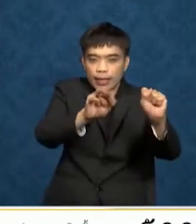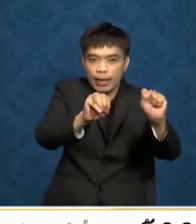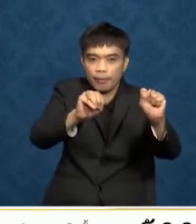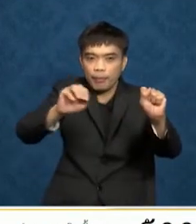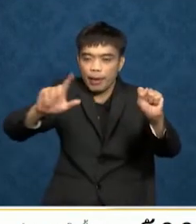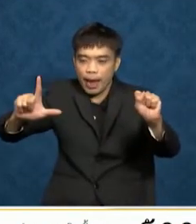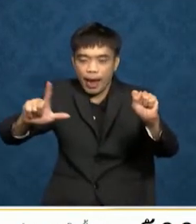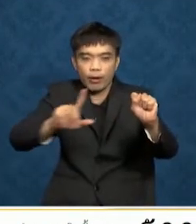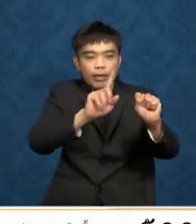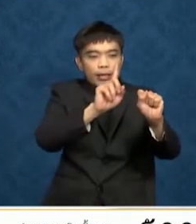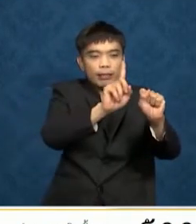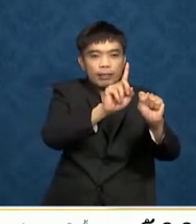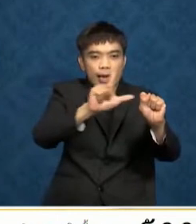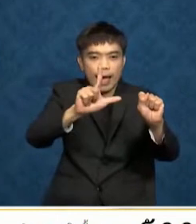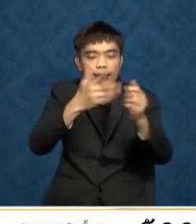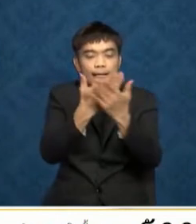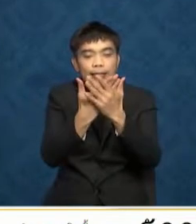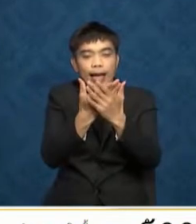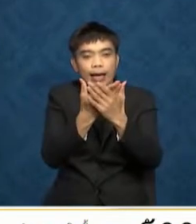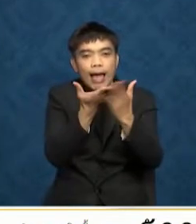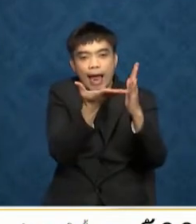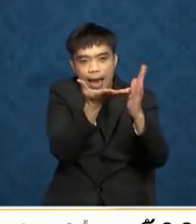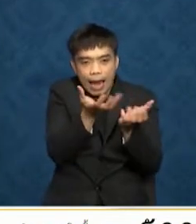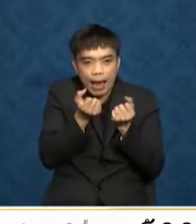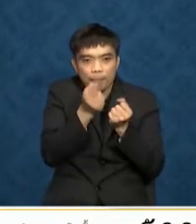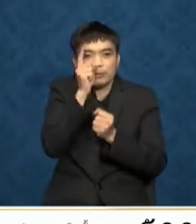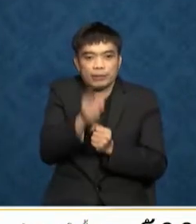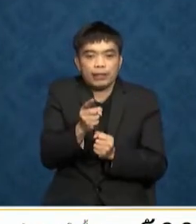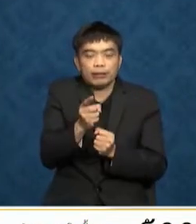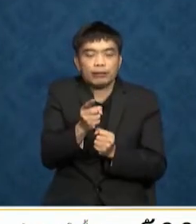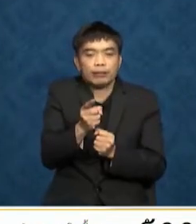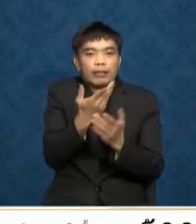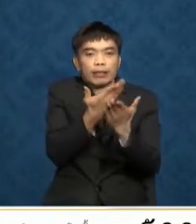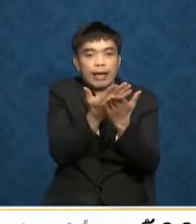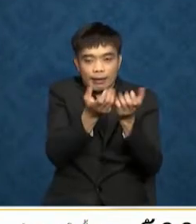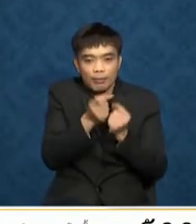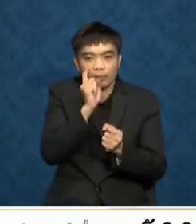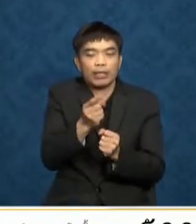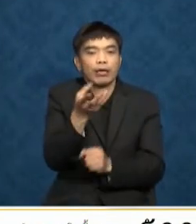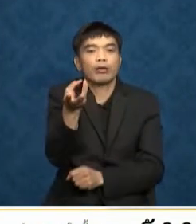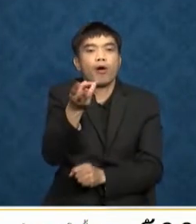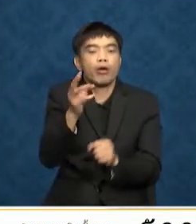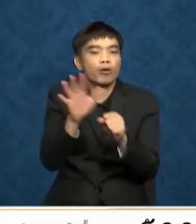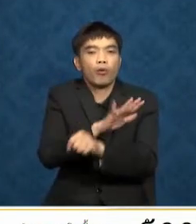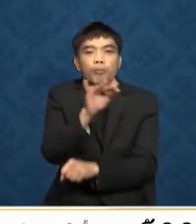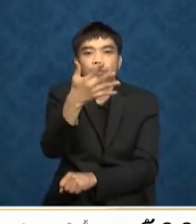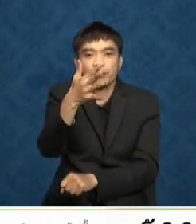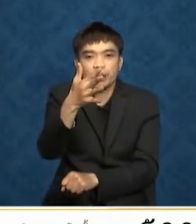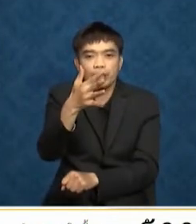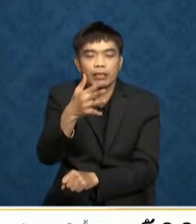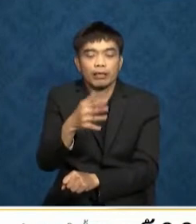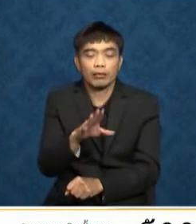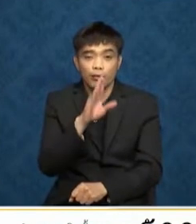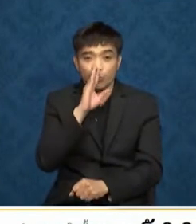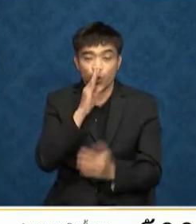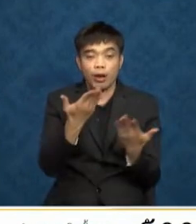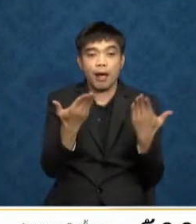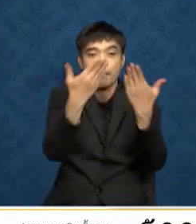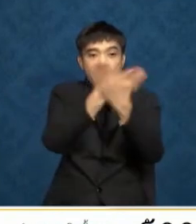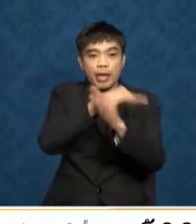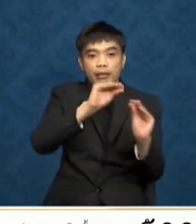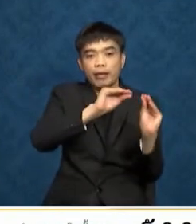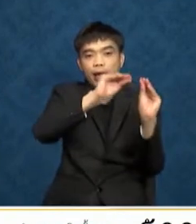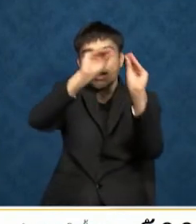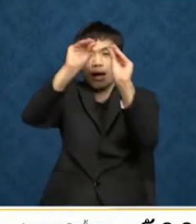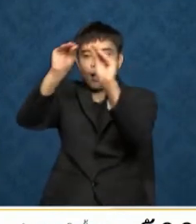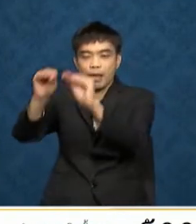1ล้านที่ให้มาไม่ครบ่ะครับแต่เงินอุดหนุนชกิจขอไม่ได้ครับพอย้ายพอถ่ายอนมาเป็นองค์การบิหาร